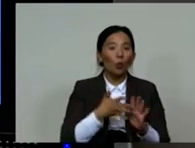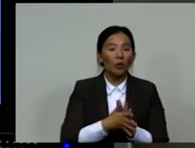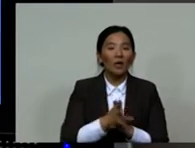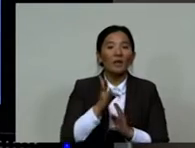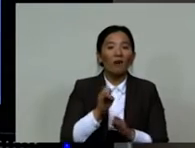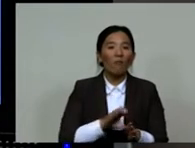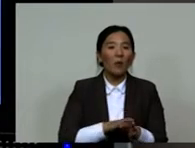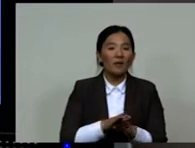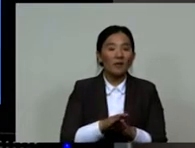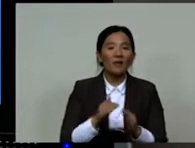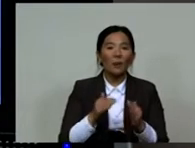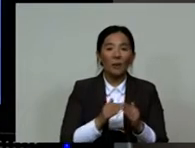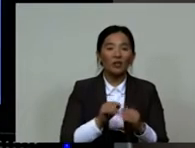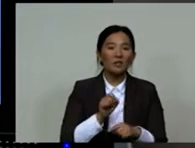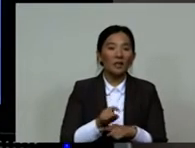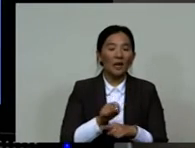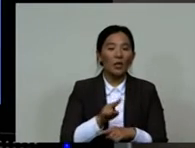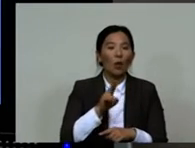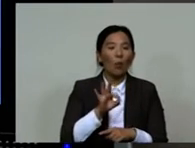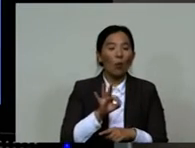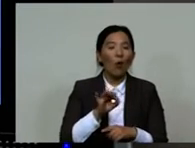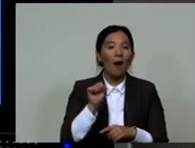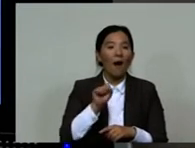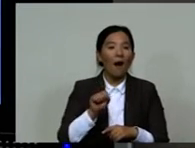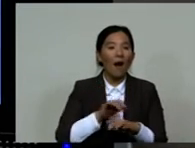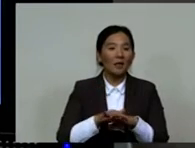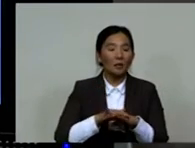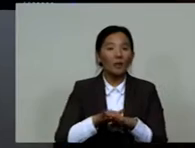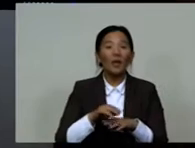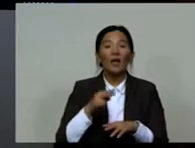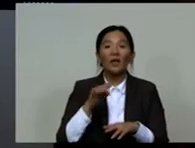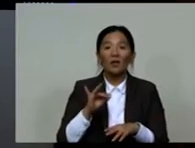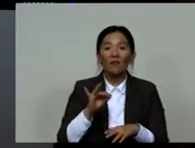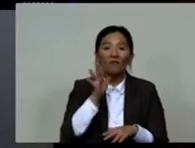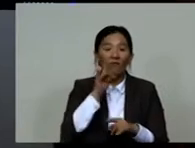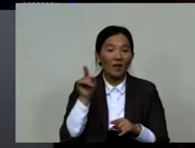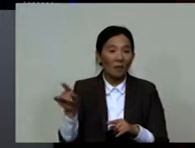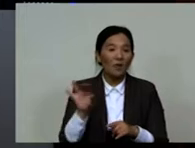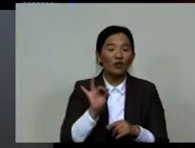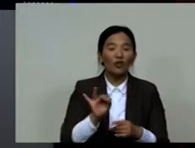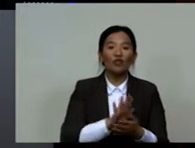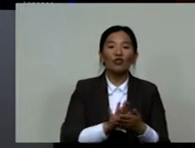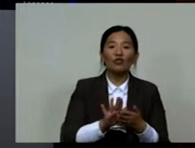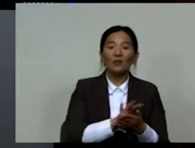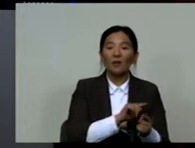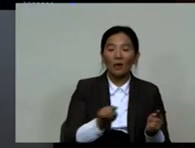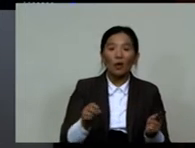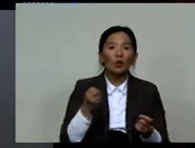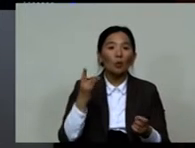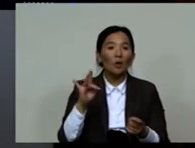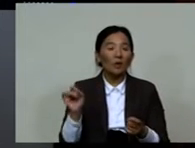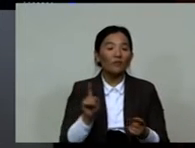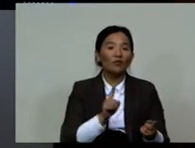домашнего задания по алгебре. Вот время и частота. Сколько раз встречается полчаса, сколько